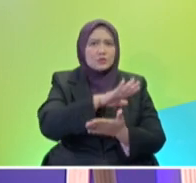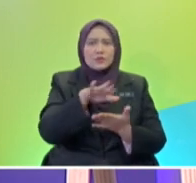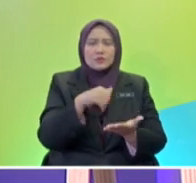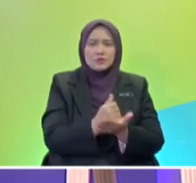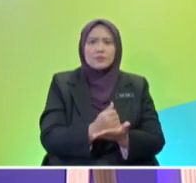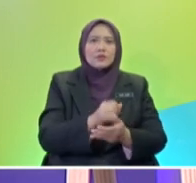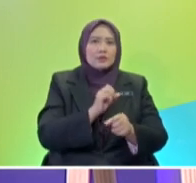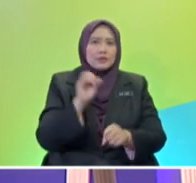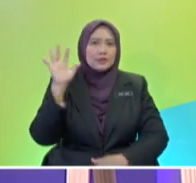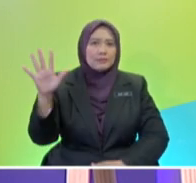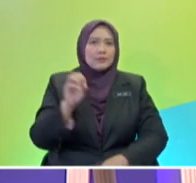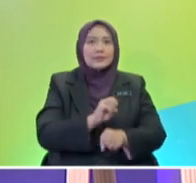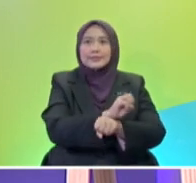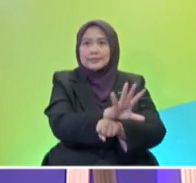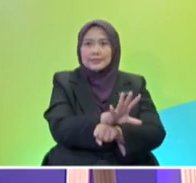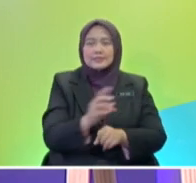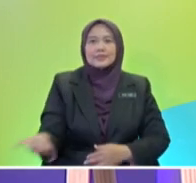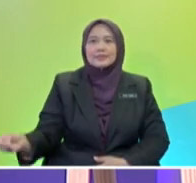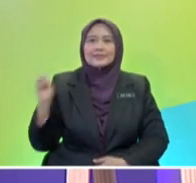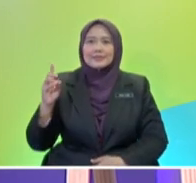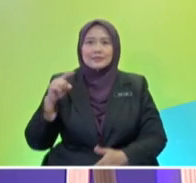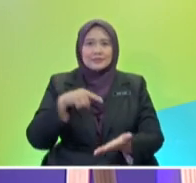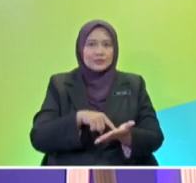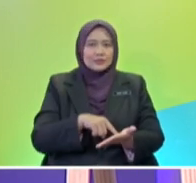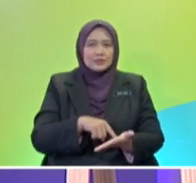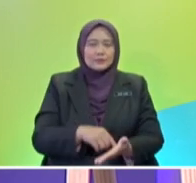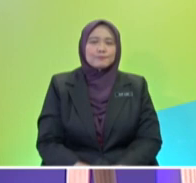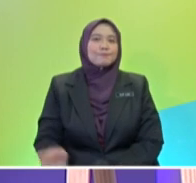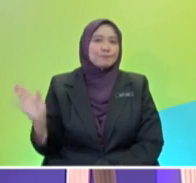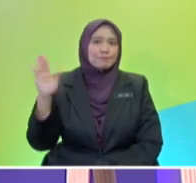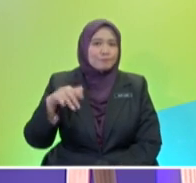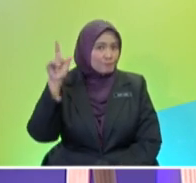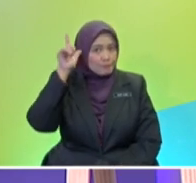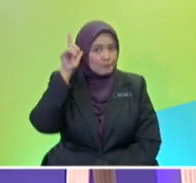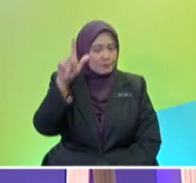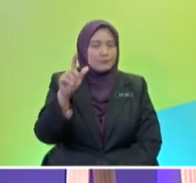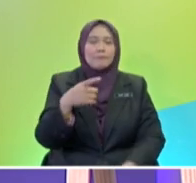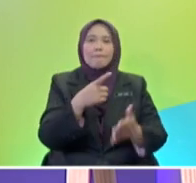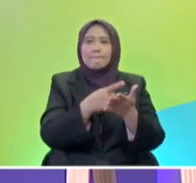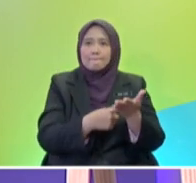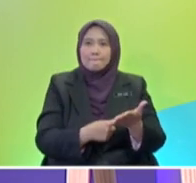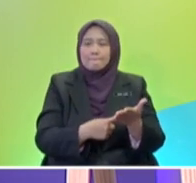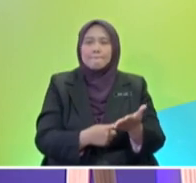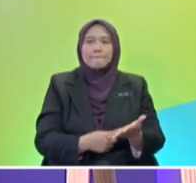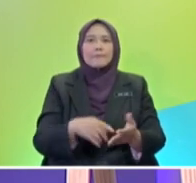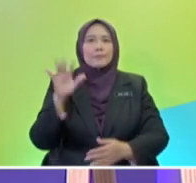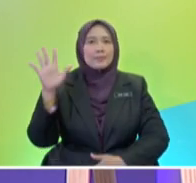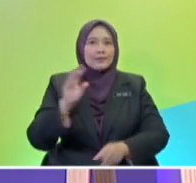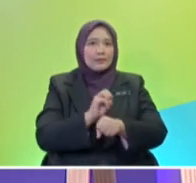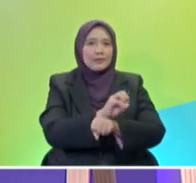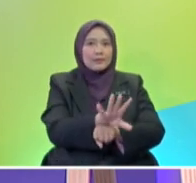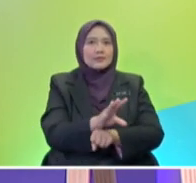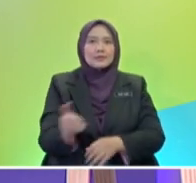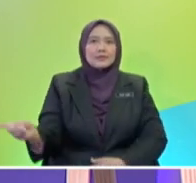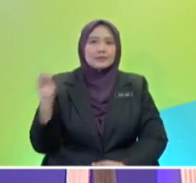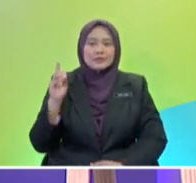kesan ini Baiklah oke mari kita lihat apakah lima tersebut oke